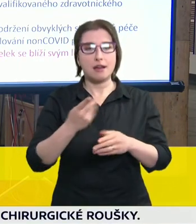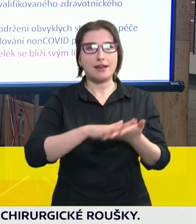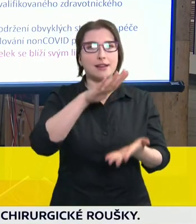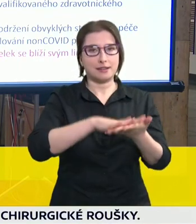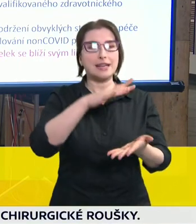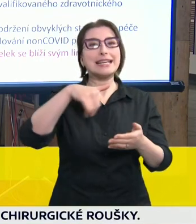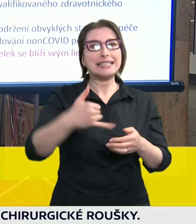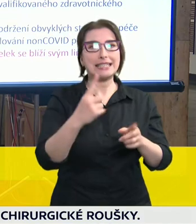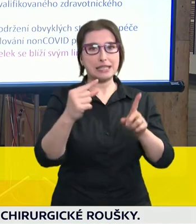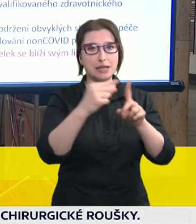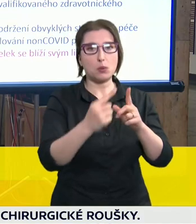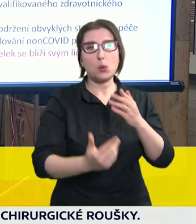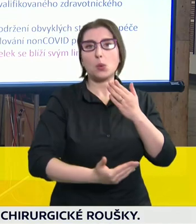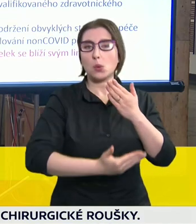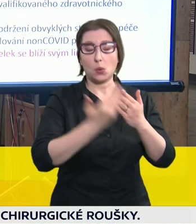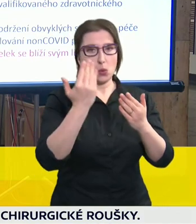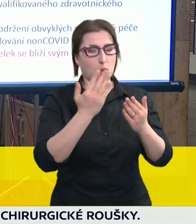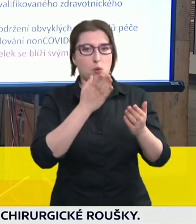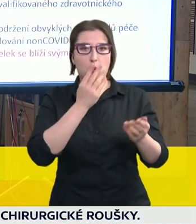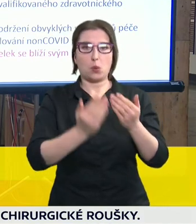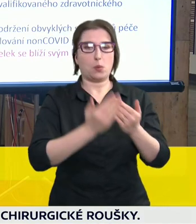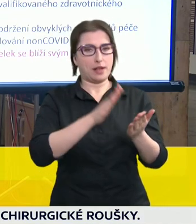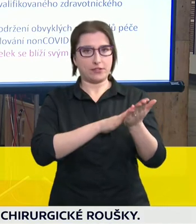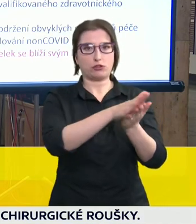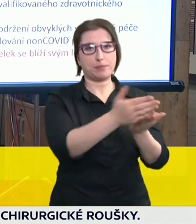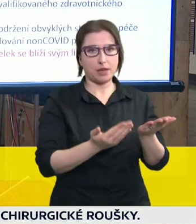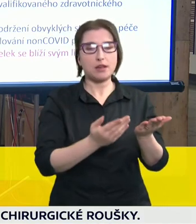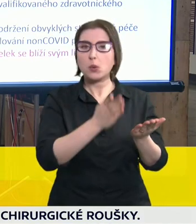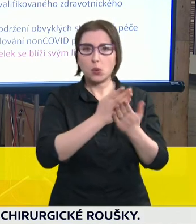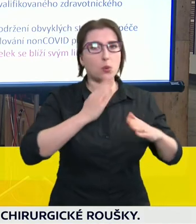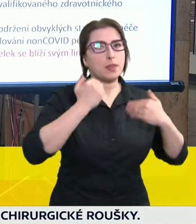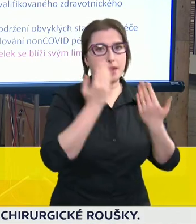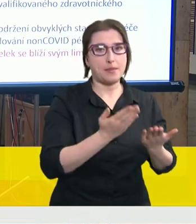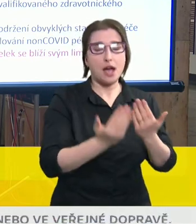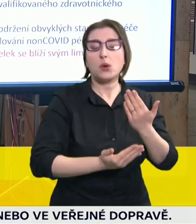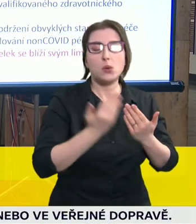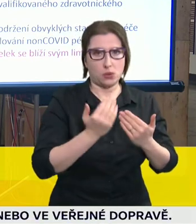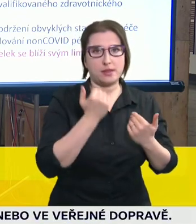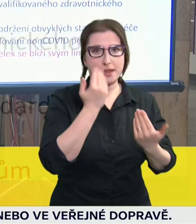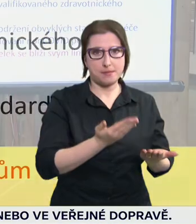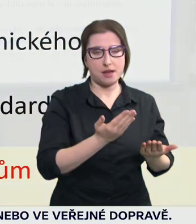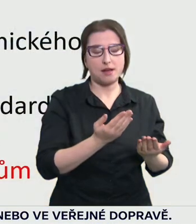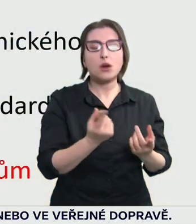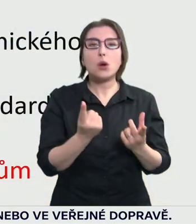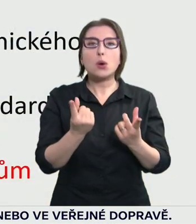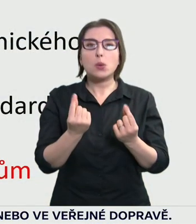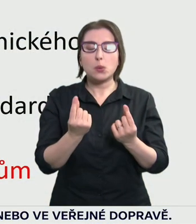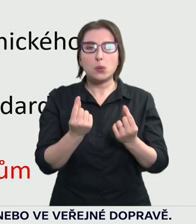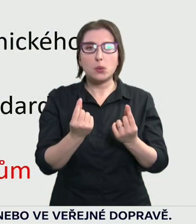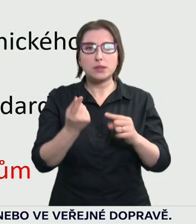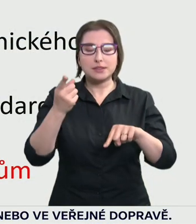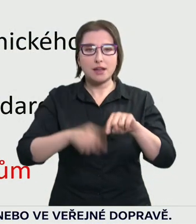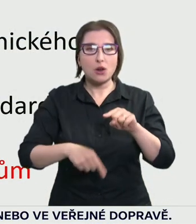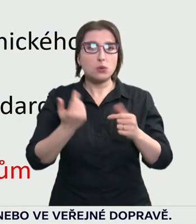se blíží svému absolutnímu vyčerpání. Je to dáno mimo jiné nedostatkem